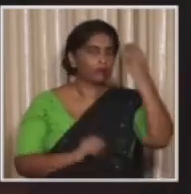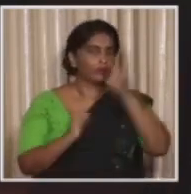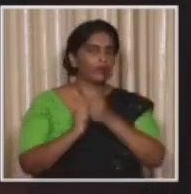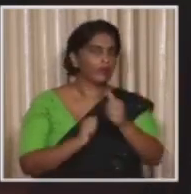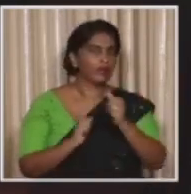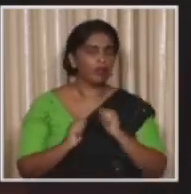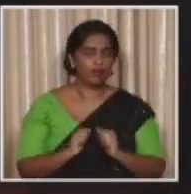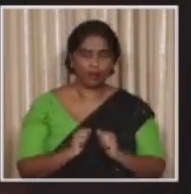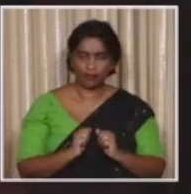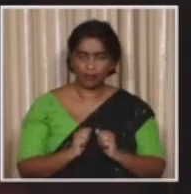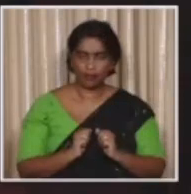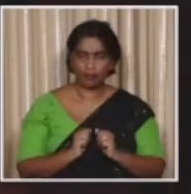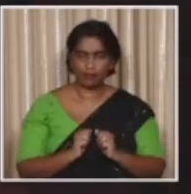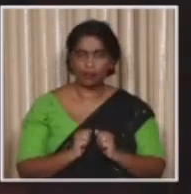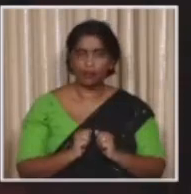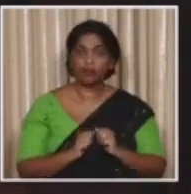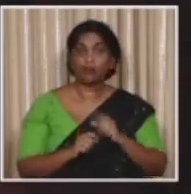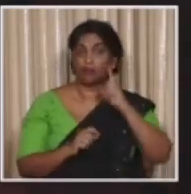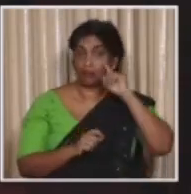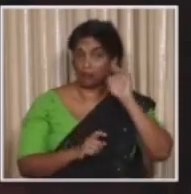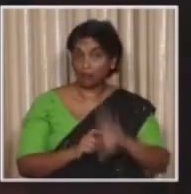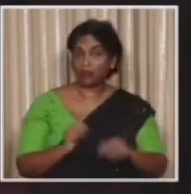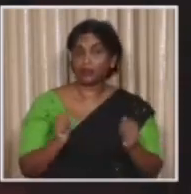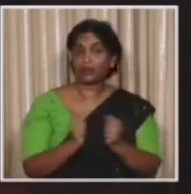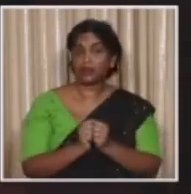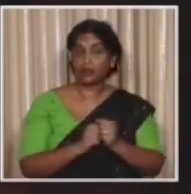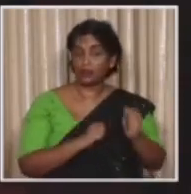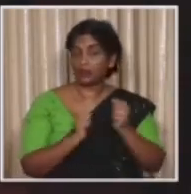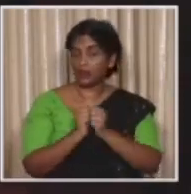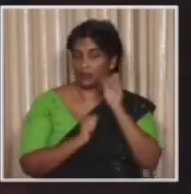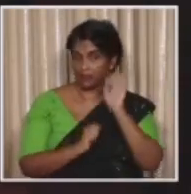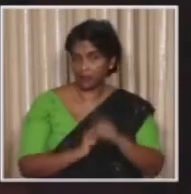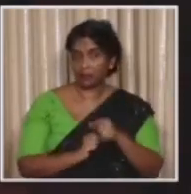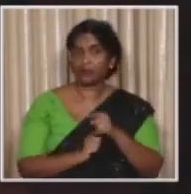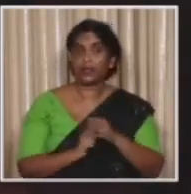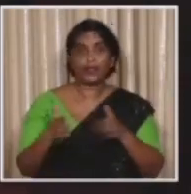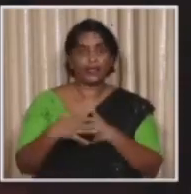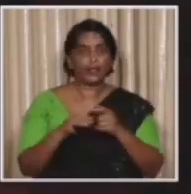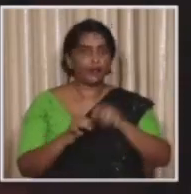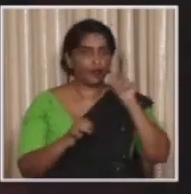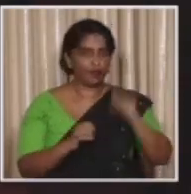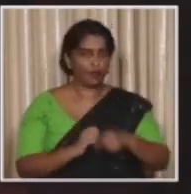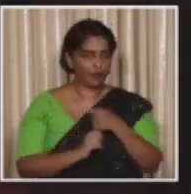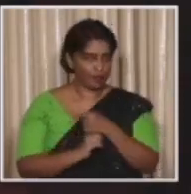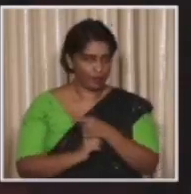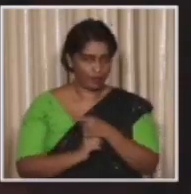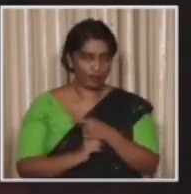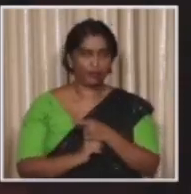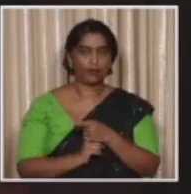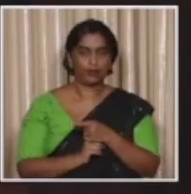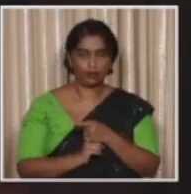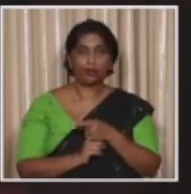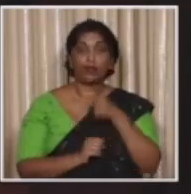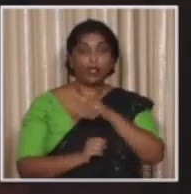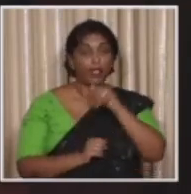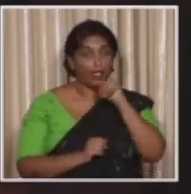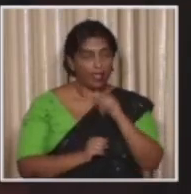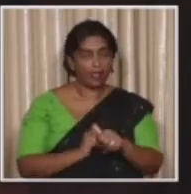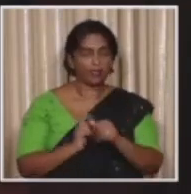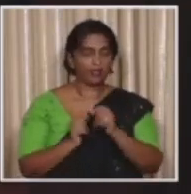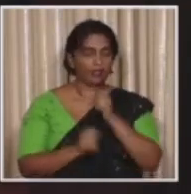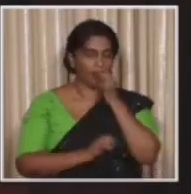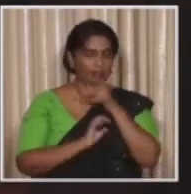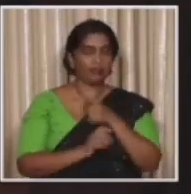යන්නේ අනීතික ක්‍රියාව කරලා තිබෙන්නේ කැබිනට් මණ්ඩලය මේක යත්ත කතාව